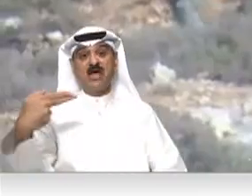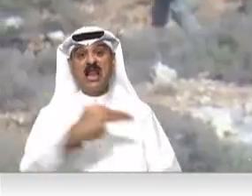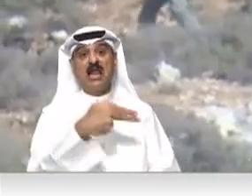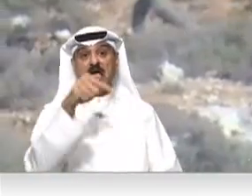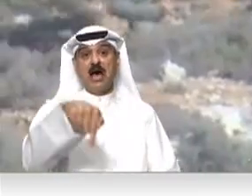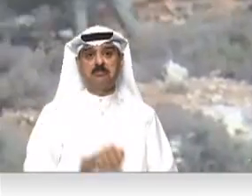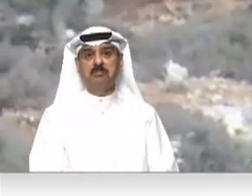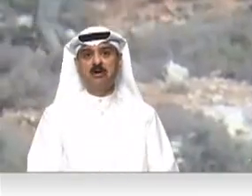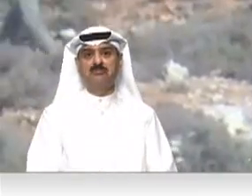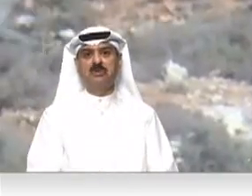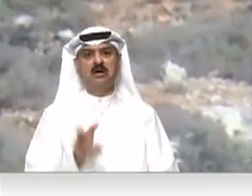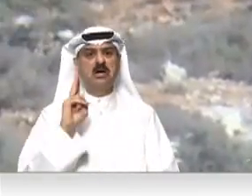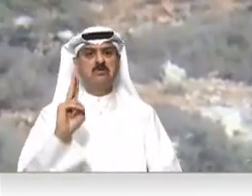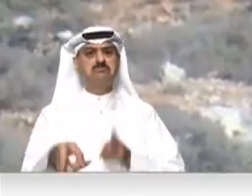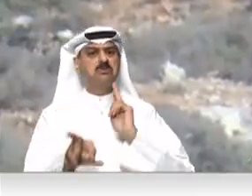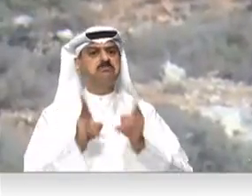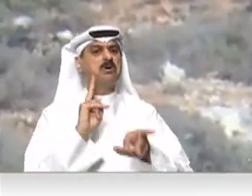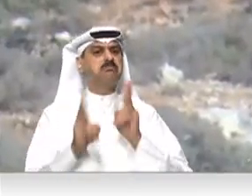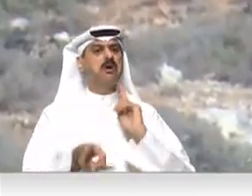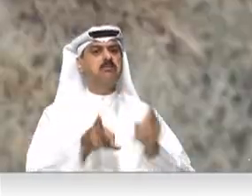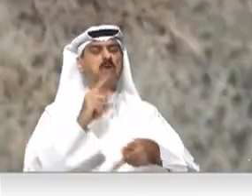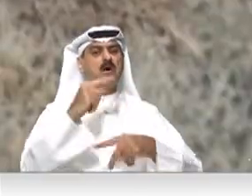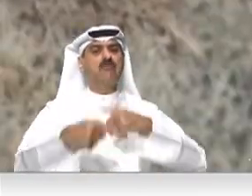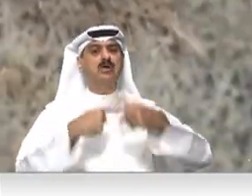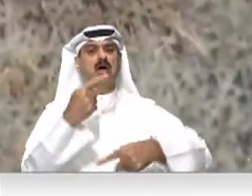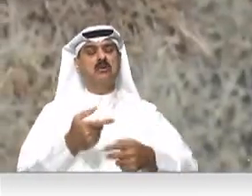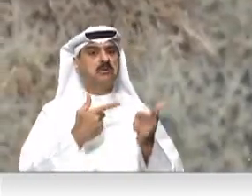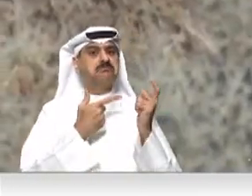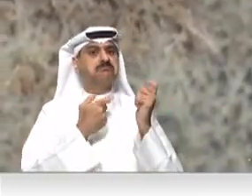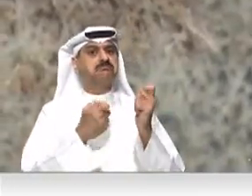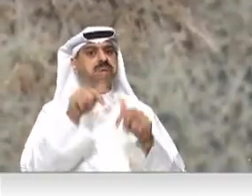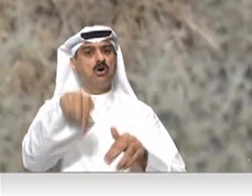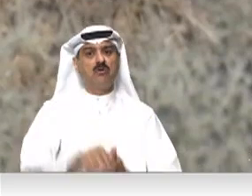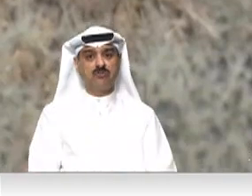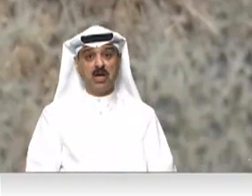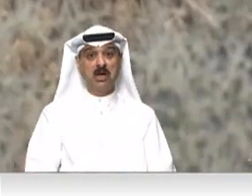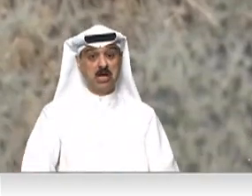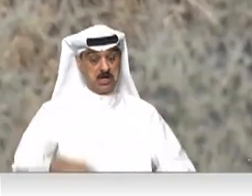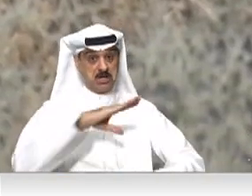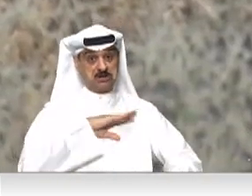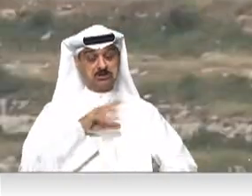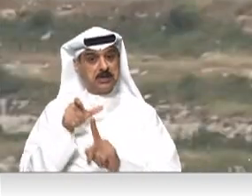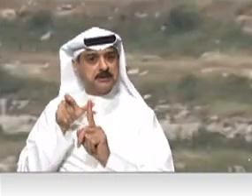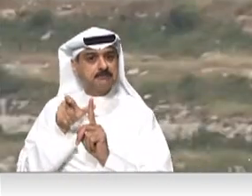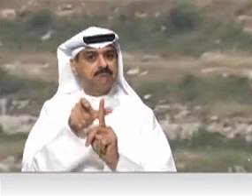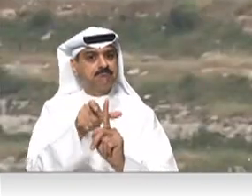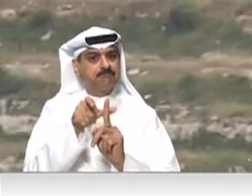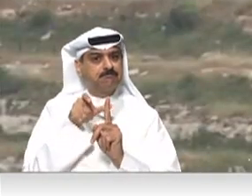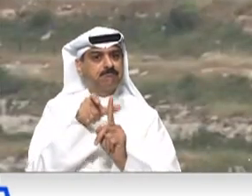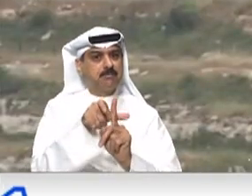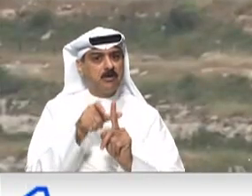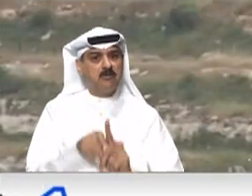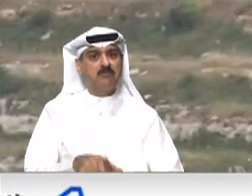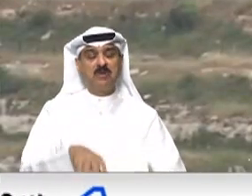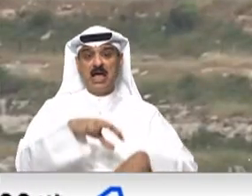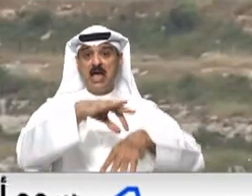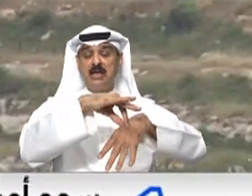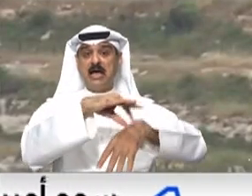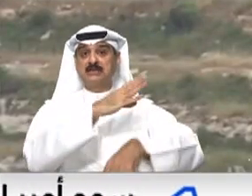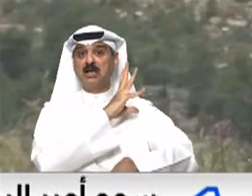لضمها لصالح المستوطنات، فبقوة السلاح وحماية جيش الاحتلال يمنعون أصحاب الأرض من العمل